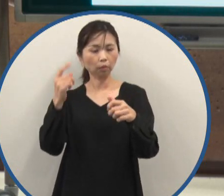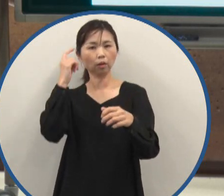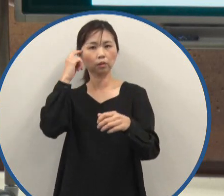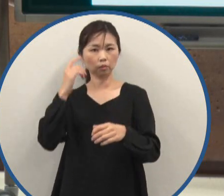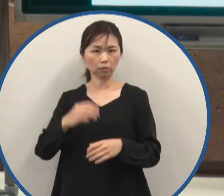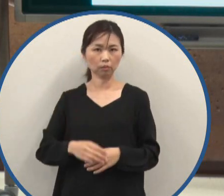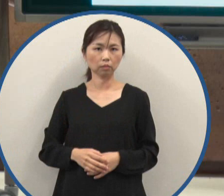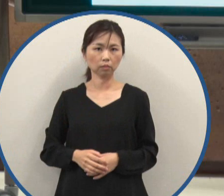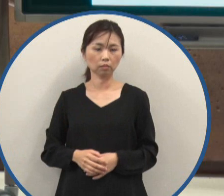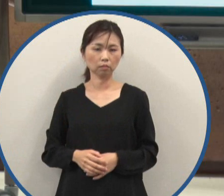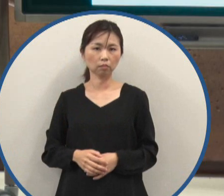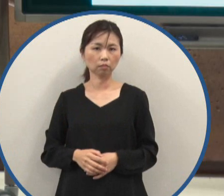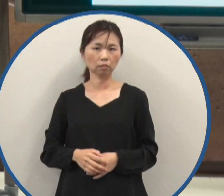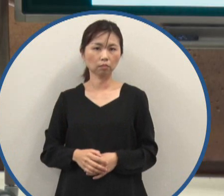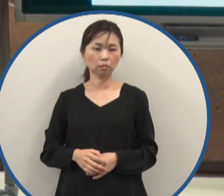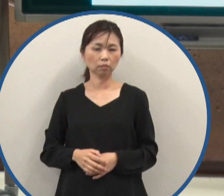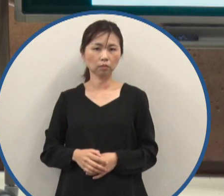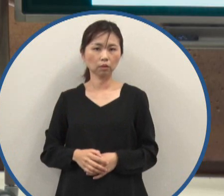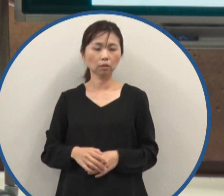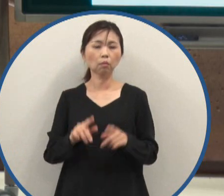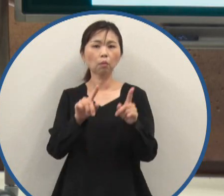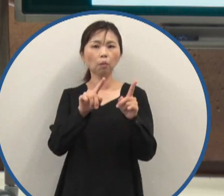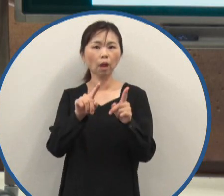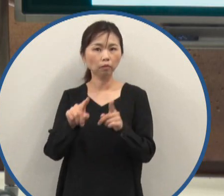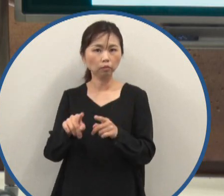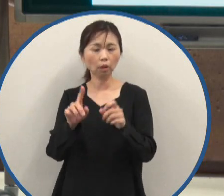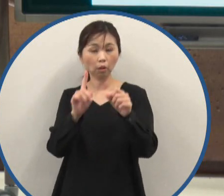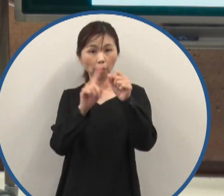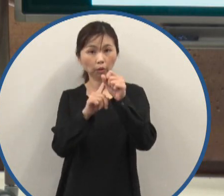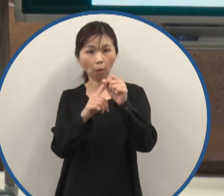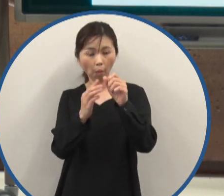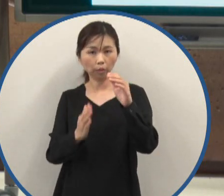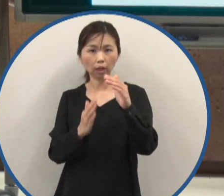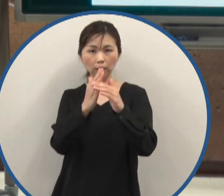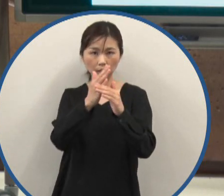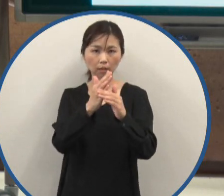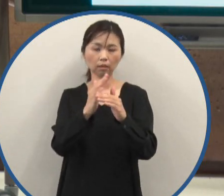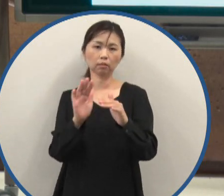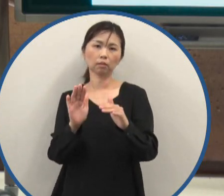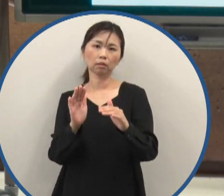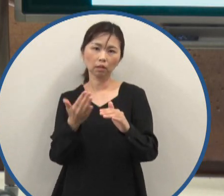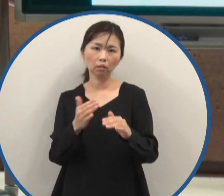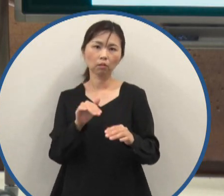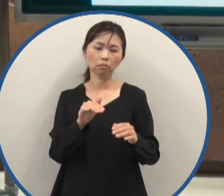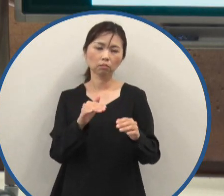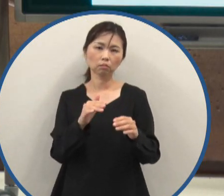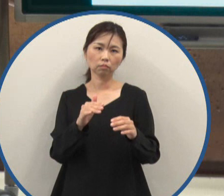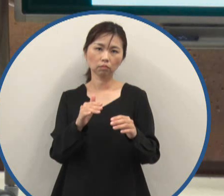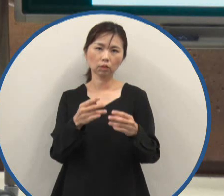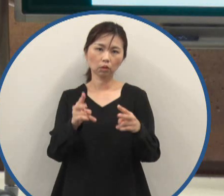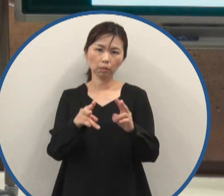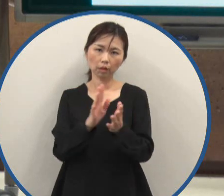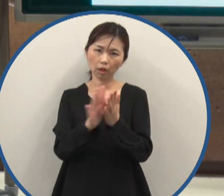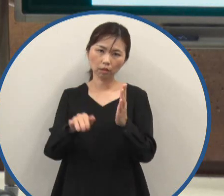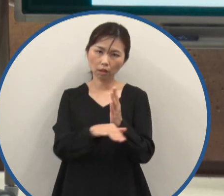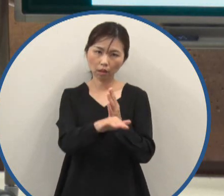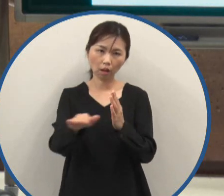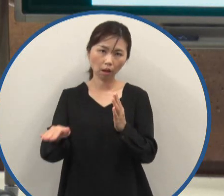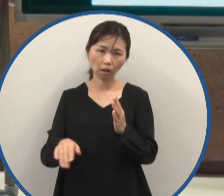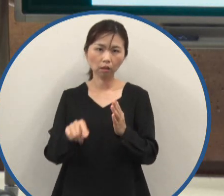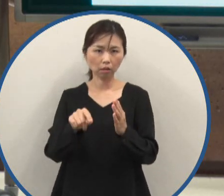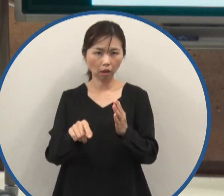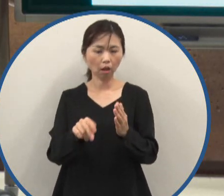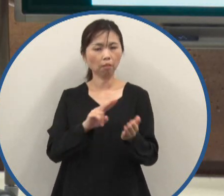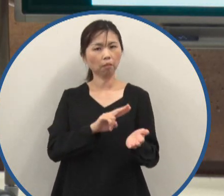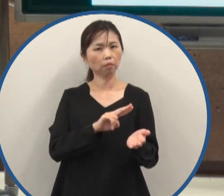ですが、そもそもそれを達成してもなかなか、全体としては医